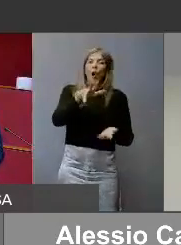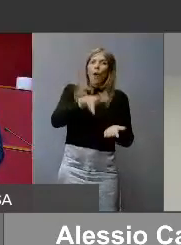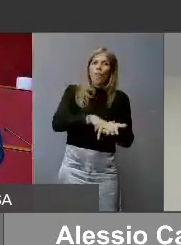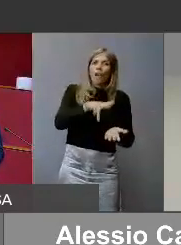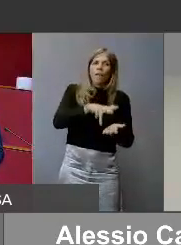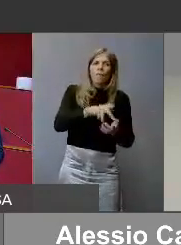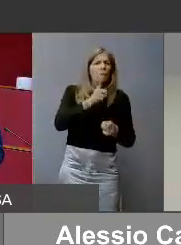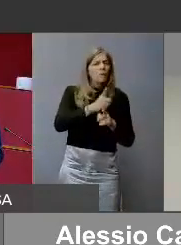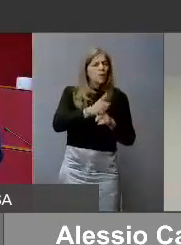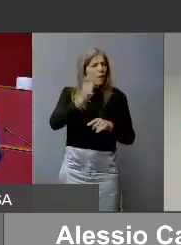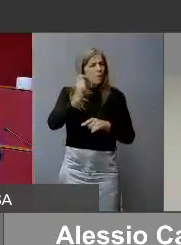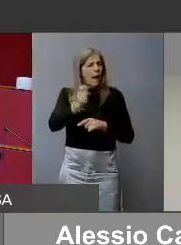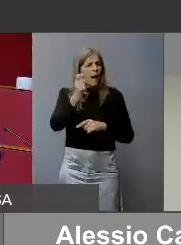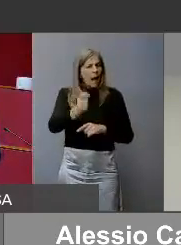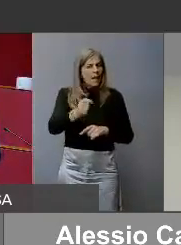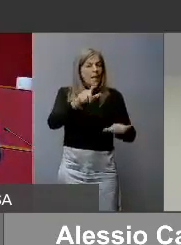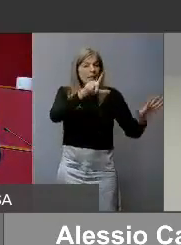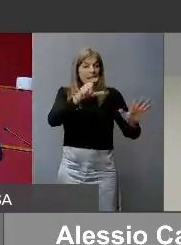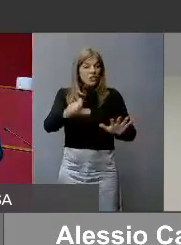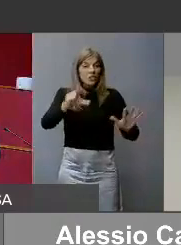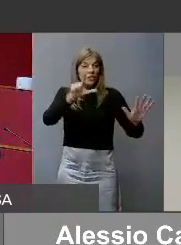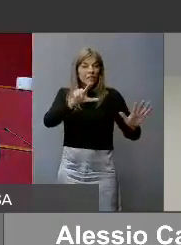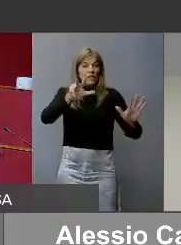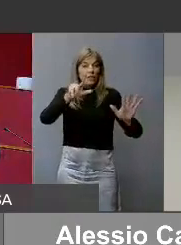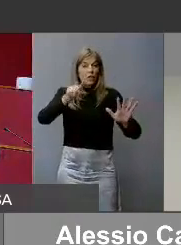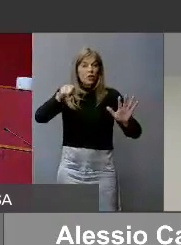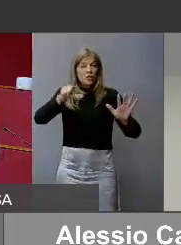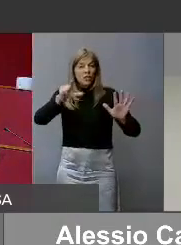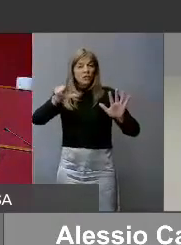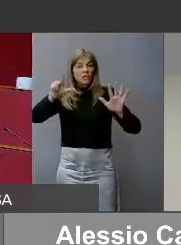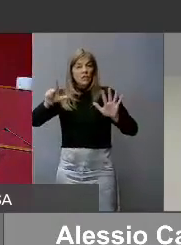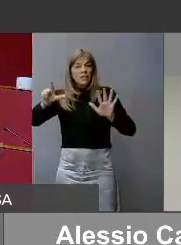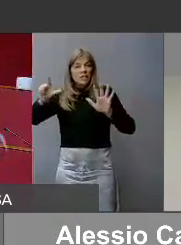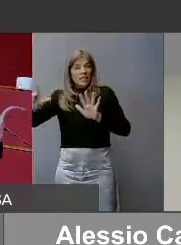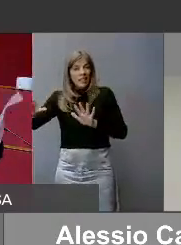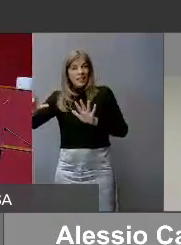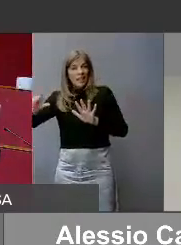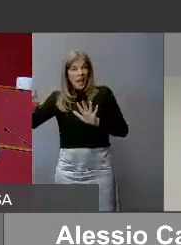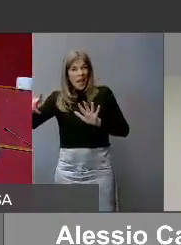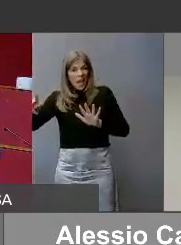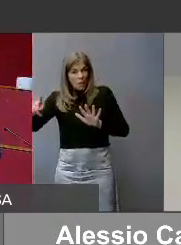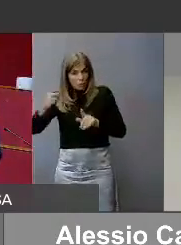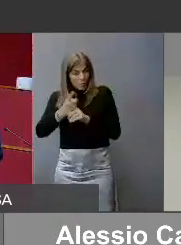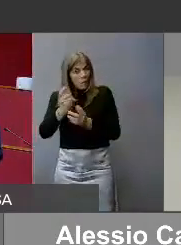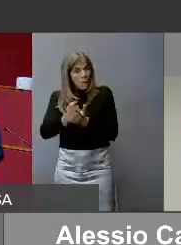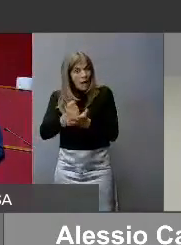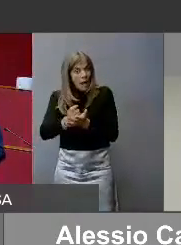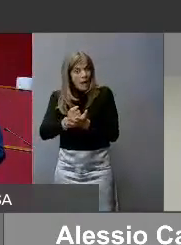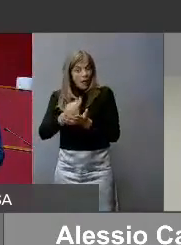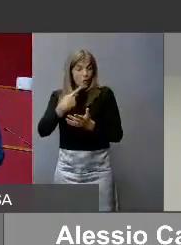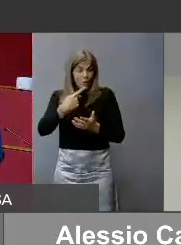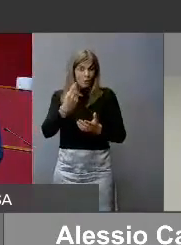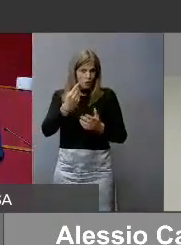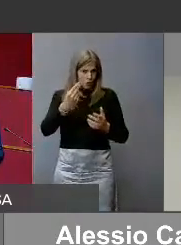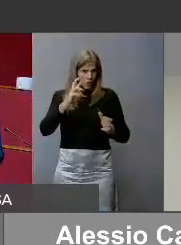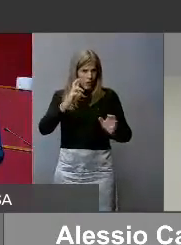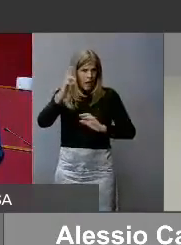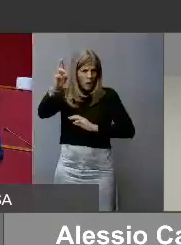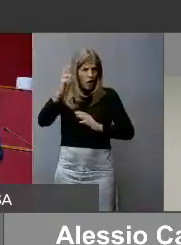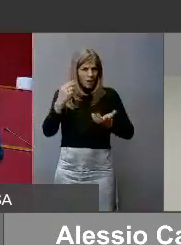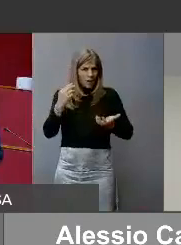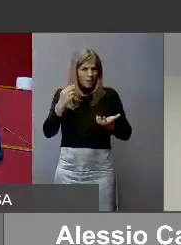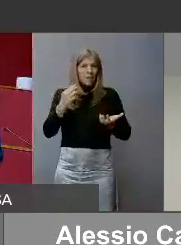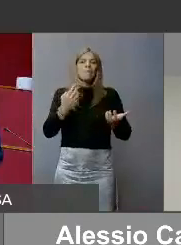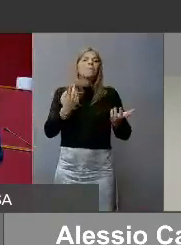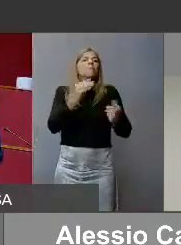la cifra di 778 mila 667 una cifra record però l'ho visto che